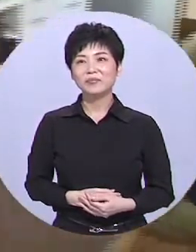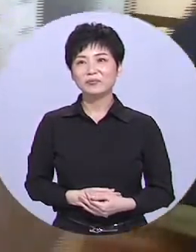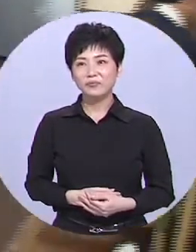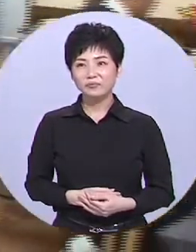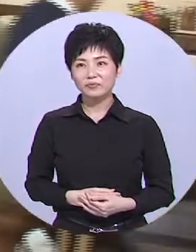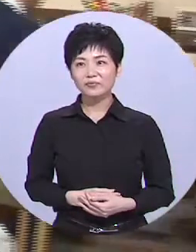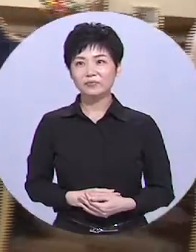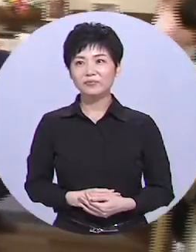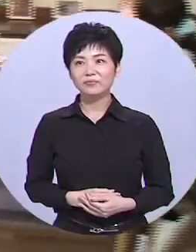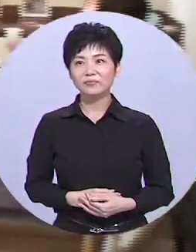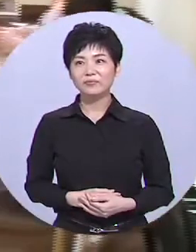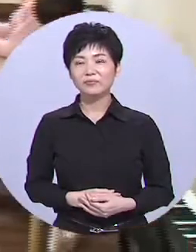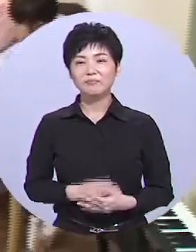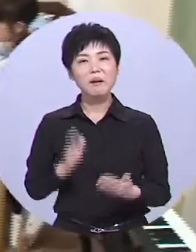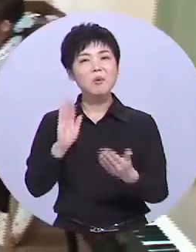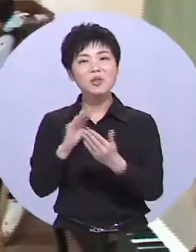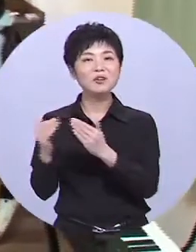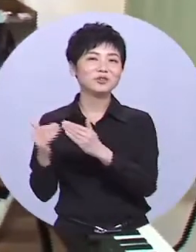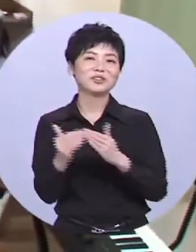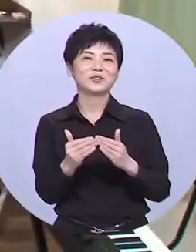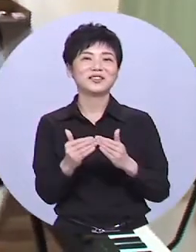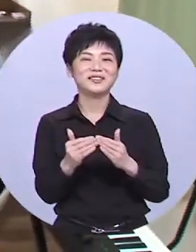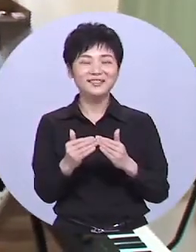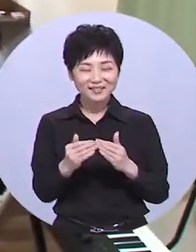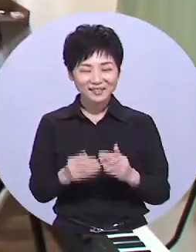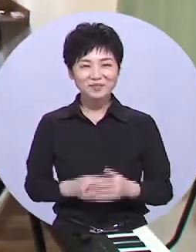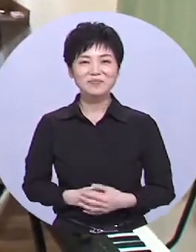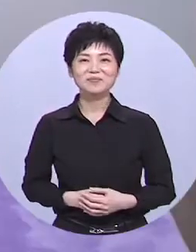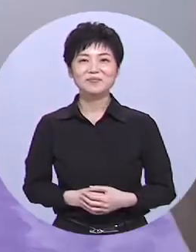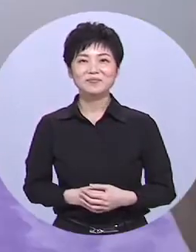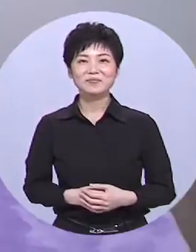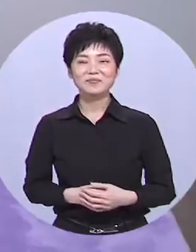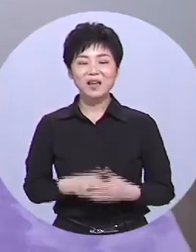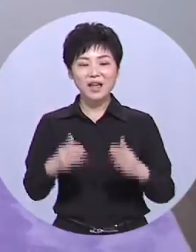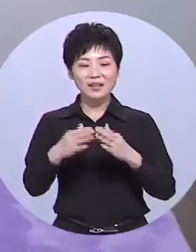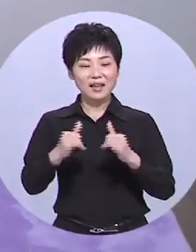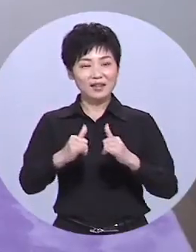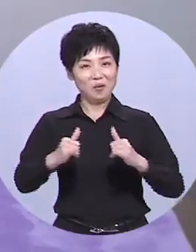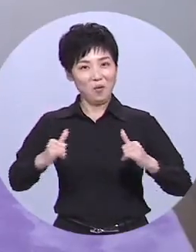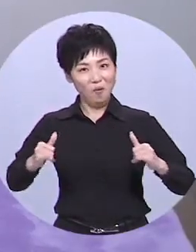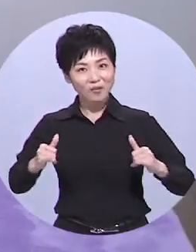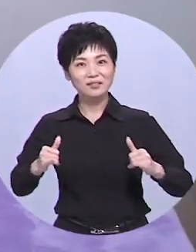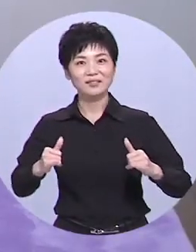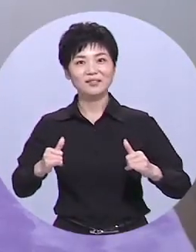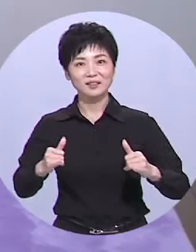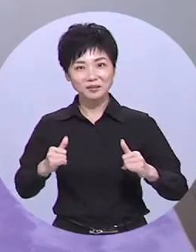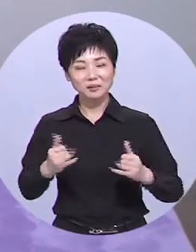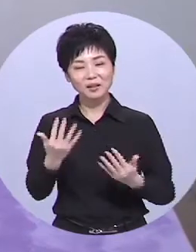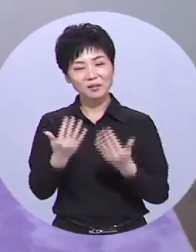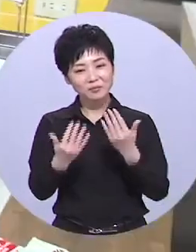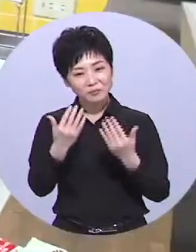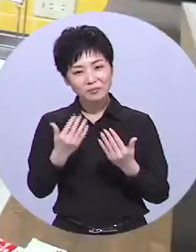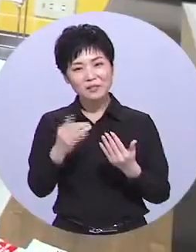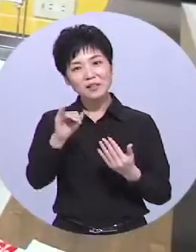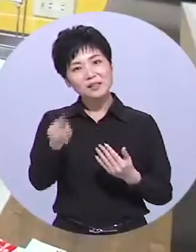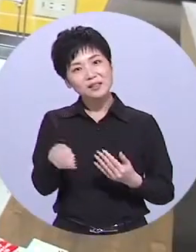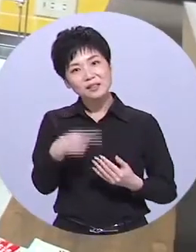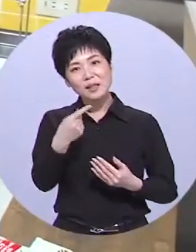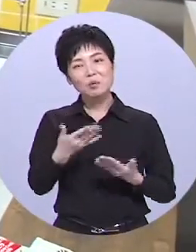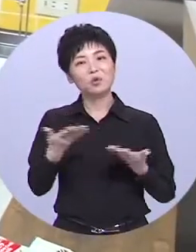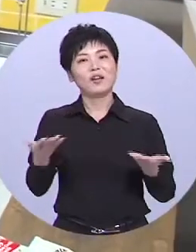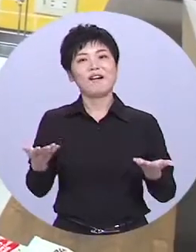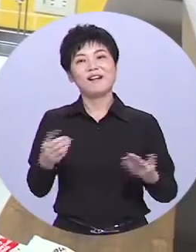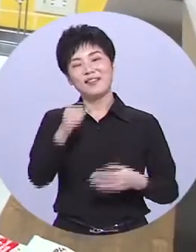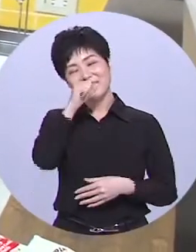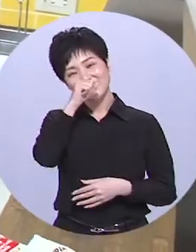もうすぐここに越してくる奥津さん、家が広くなることや自然豊かな場所で暮らせることが楽しみだとい